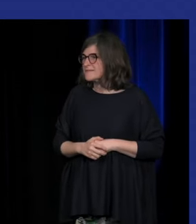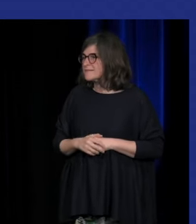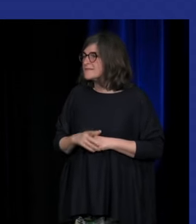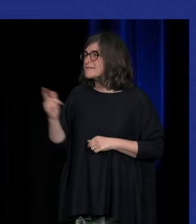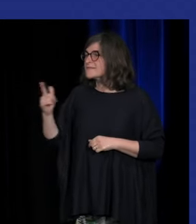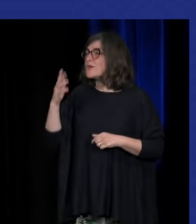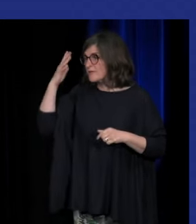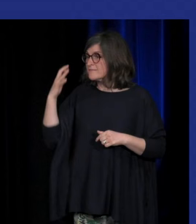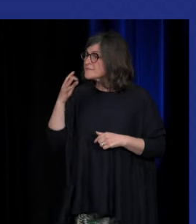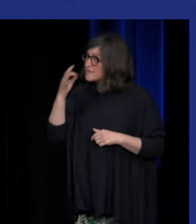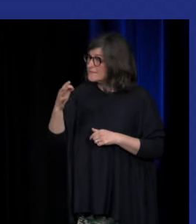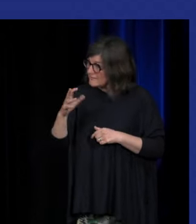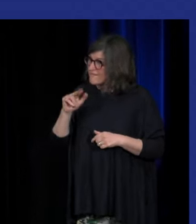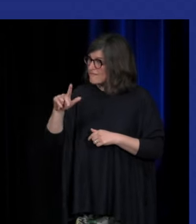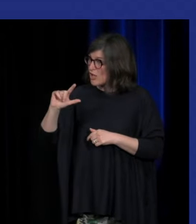et